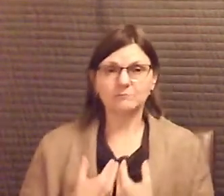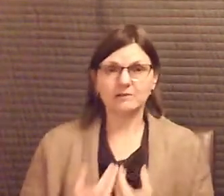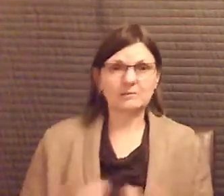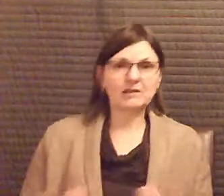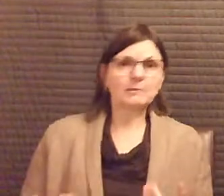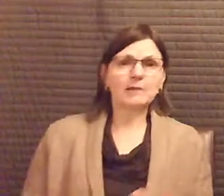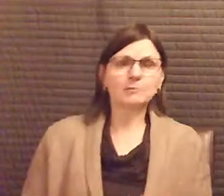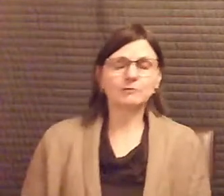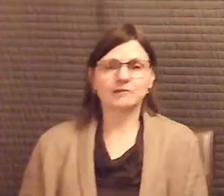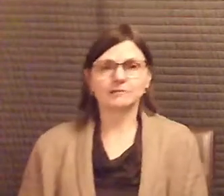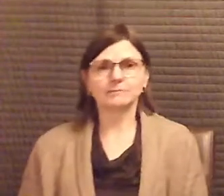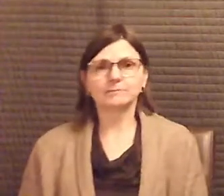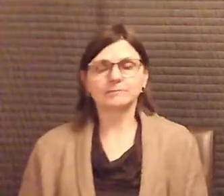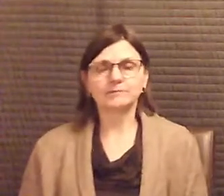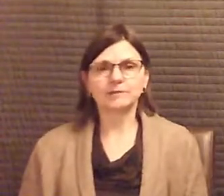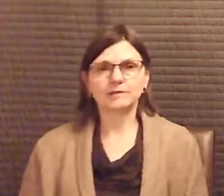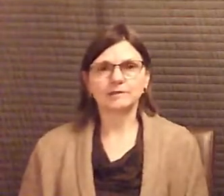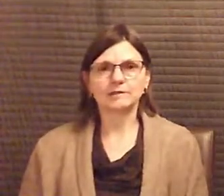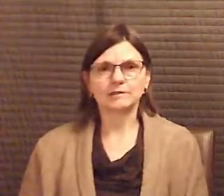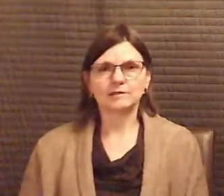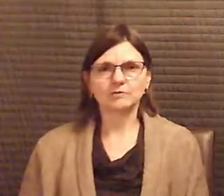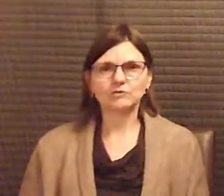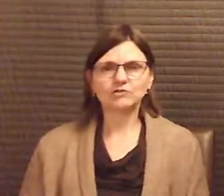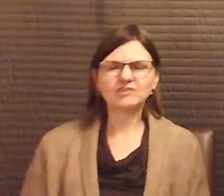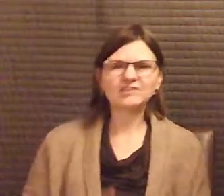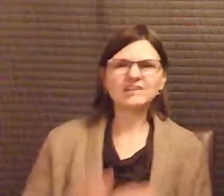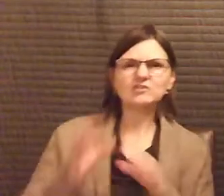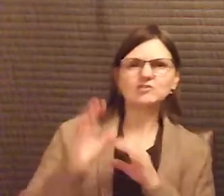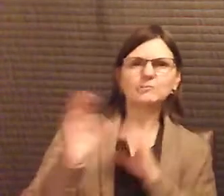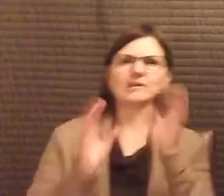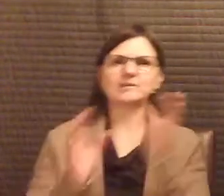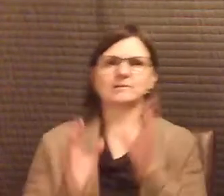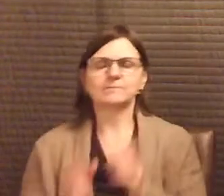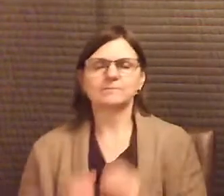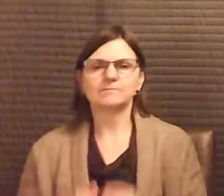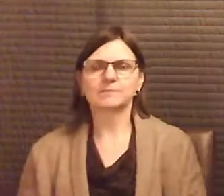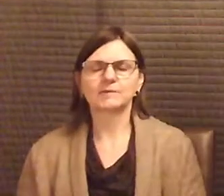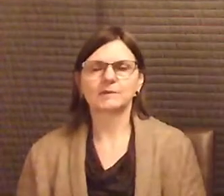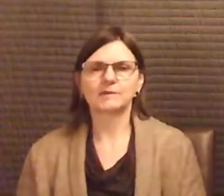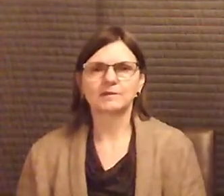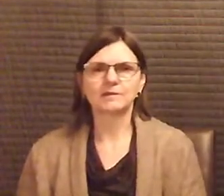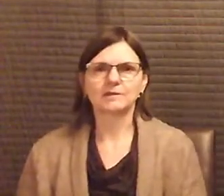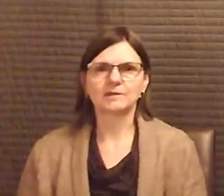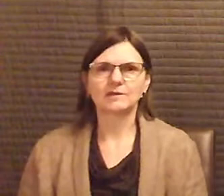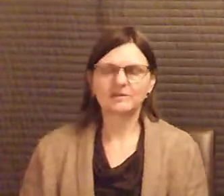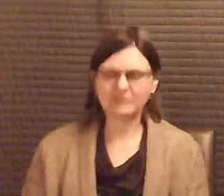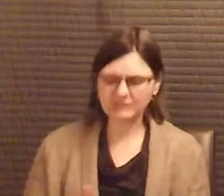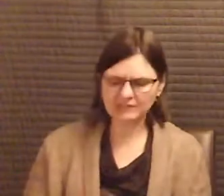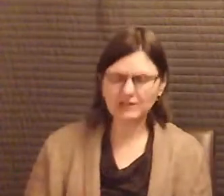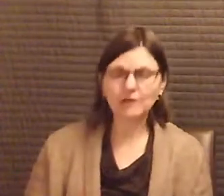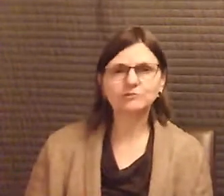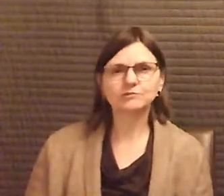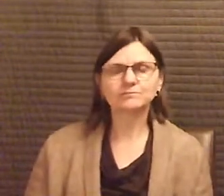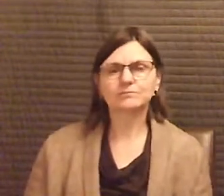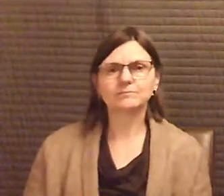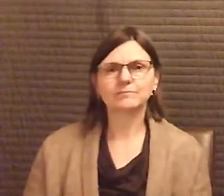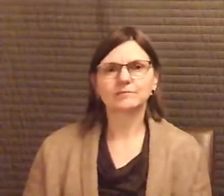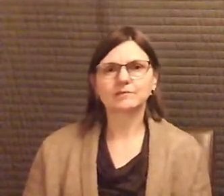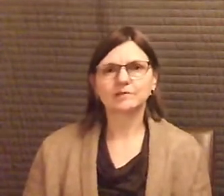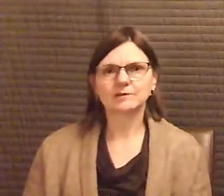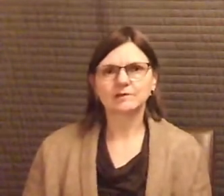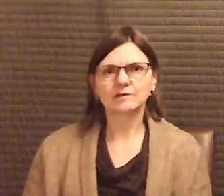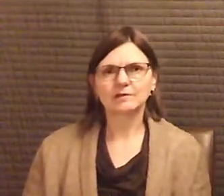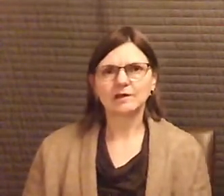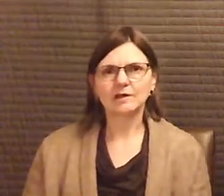maar ik ben ik nog een solide gameliner game dus het werd net een spelletje en ben houtman d ik was ik het aas dat die